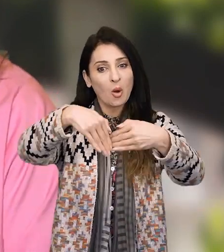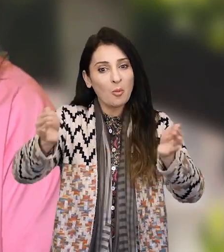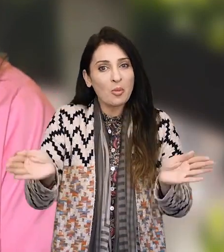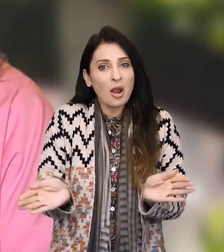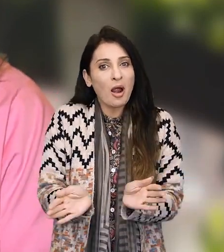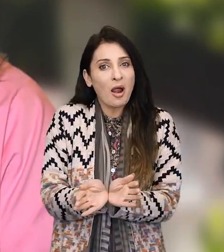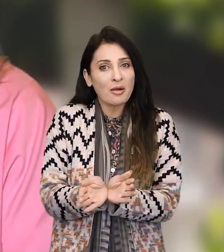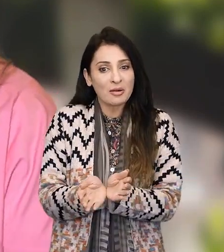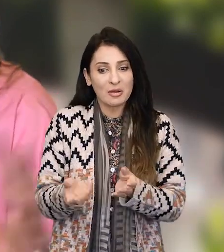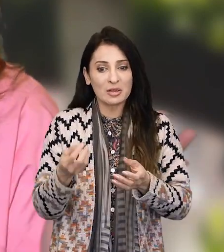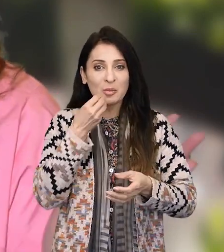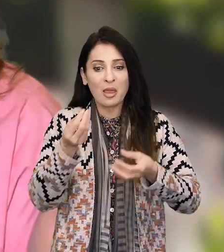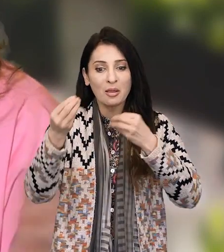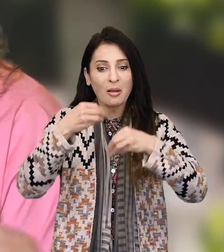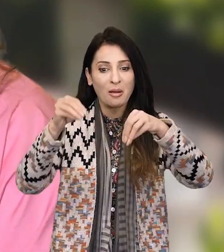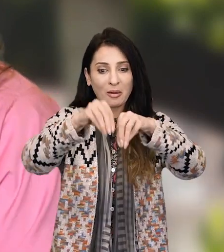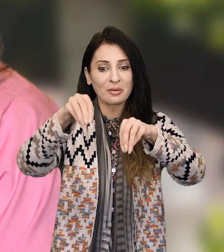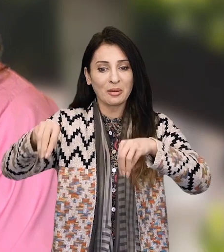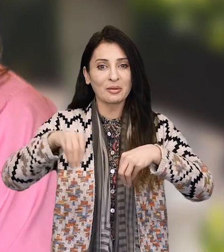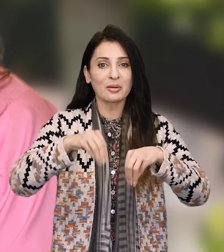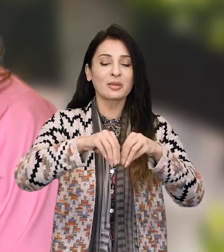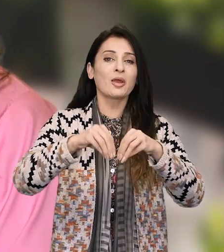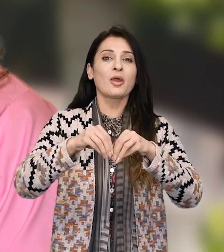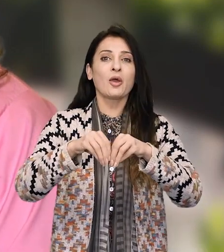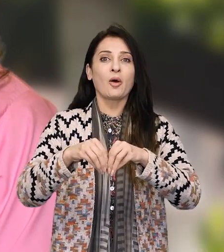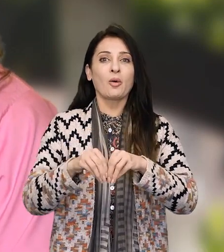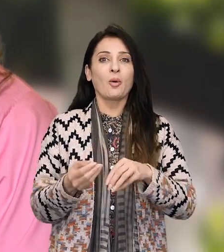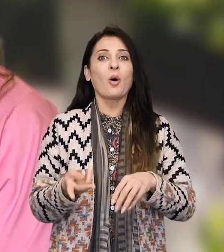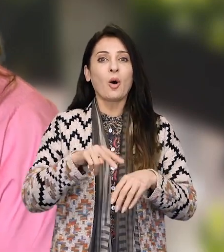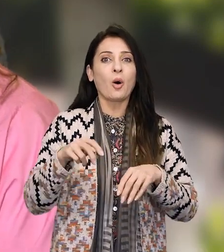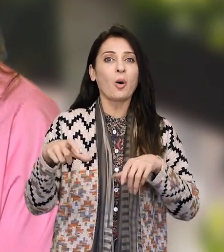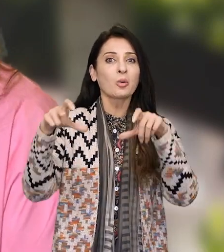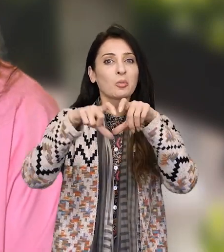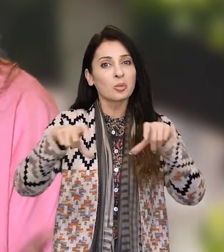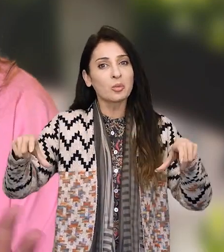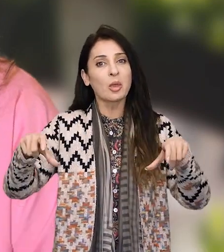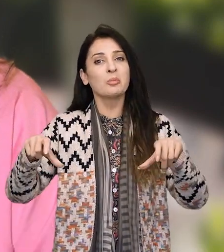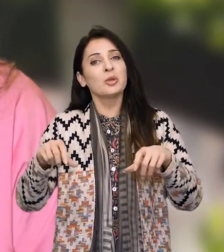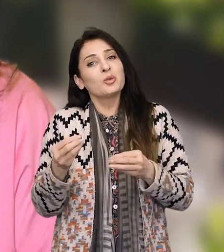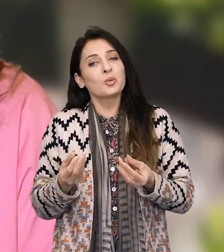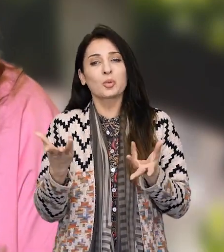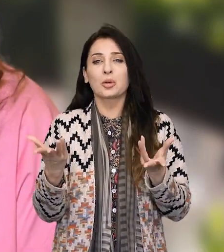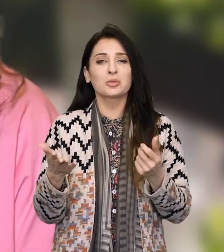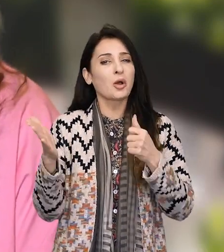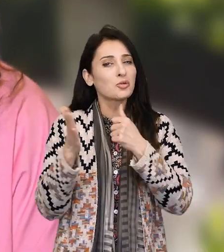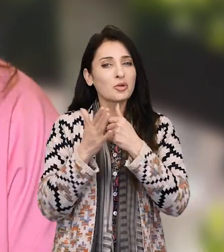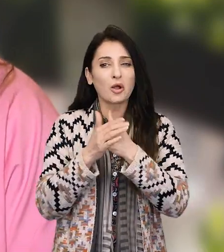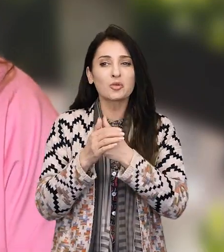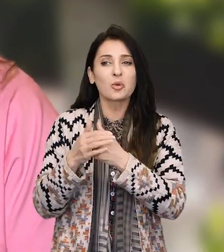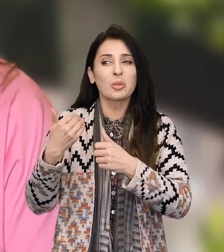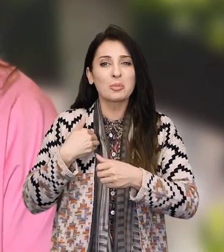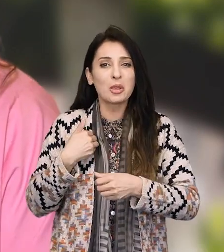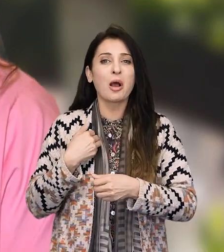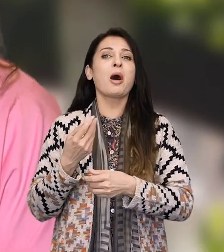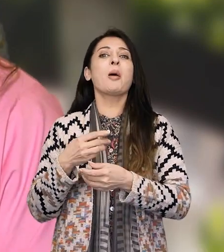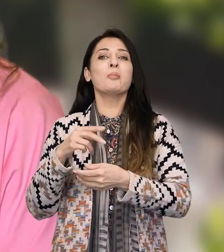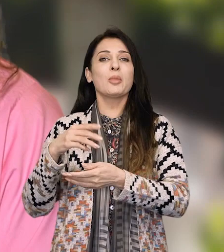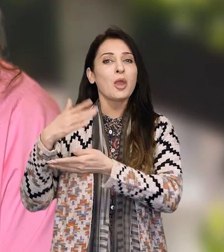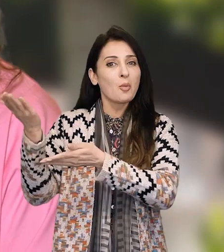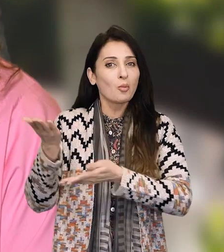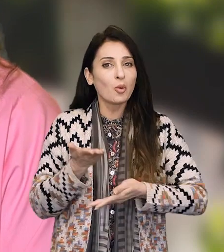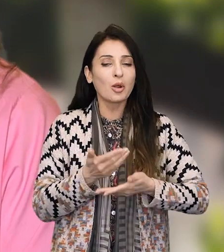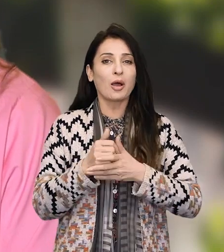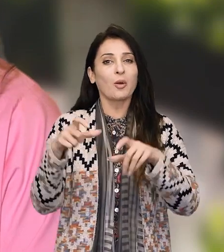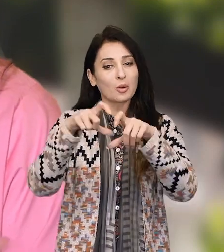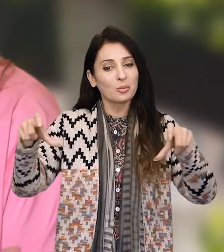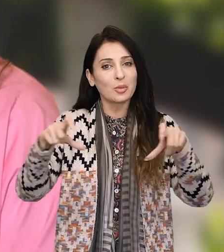डूइंग फुल ऑन ग्रेजिंग टेबल्स, जो इवेंचुअली लोगों ने अपनी शादियों में भी करवानी शुरू कर दी, बड़ी पार्टीज़ पे, ग्रेजुएशन